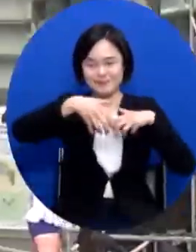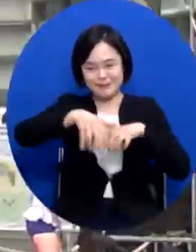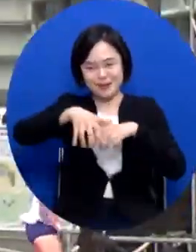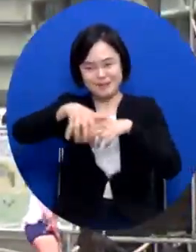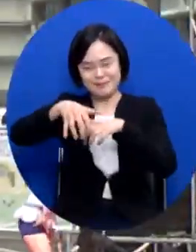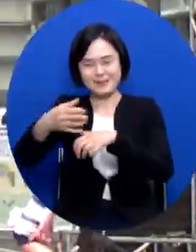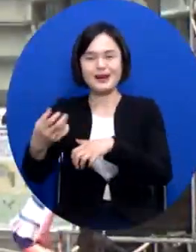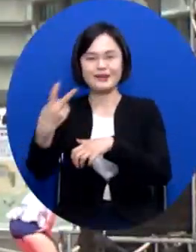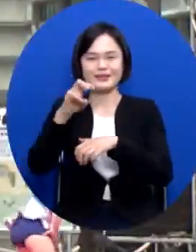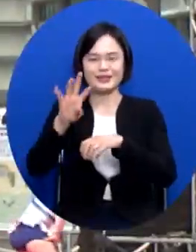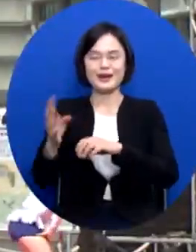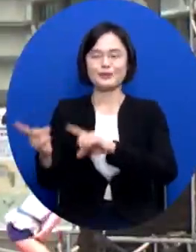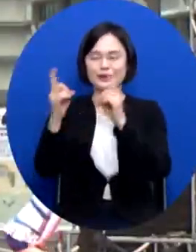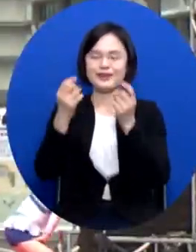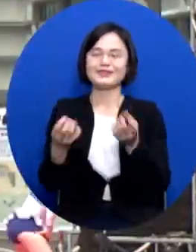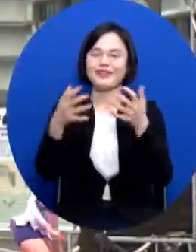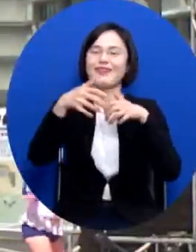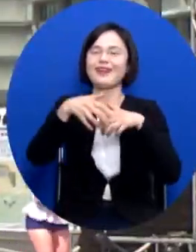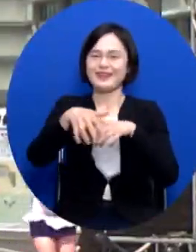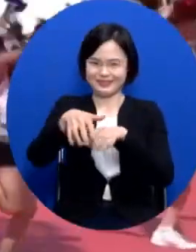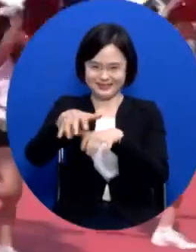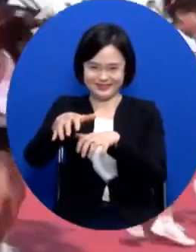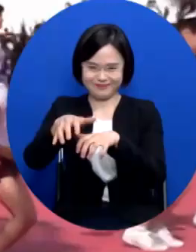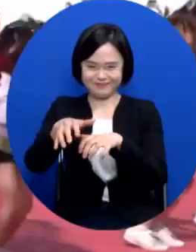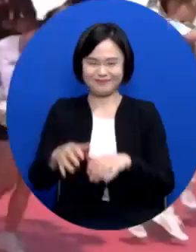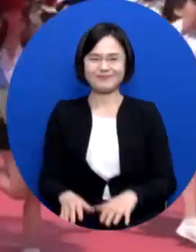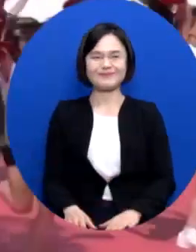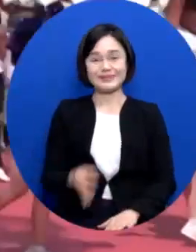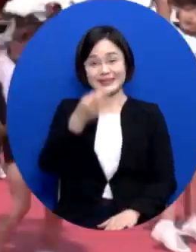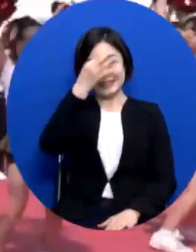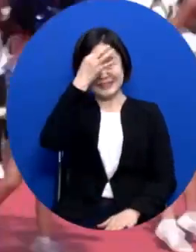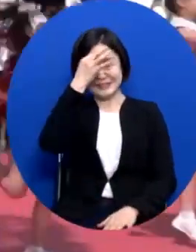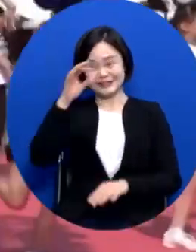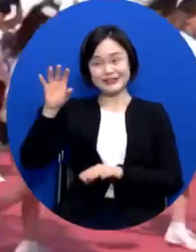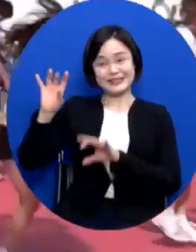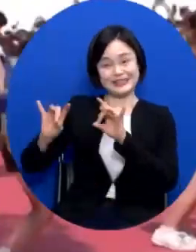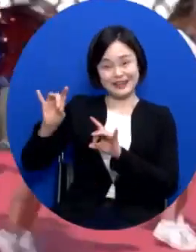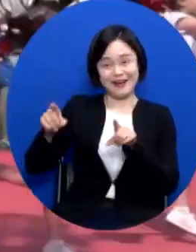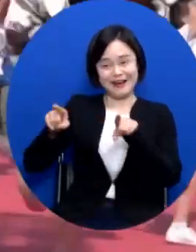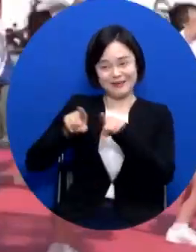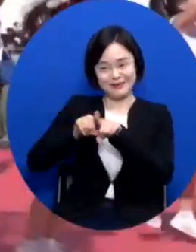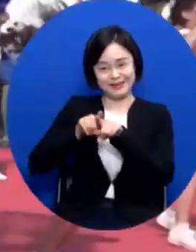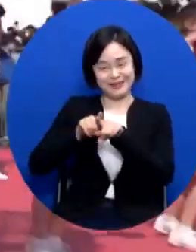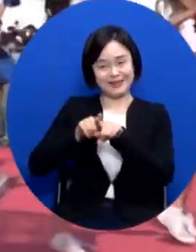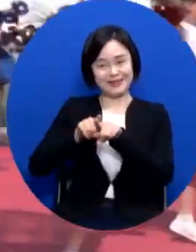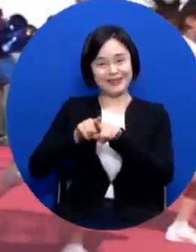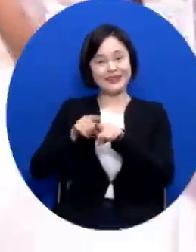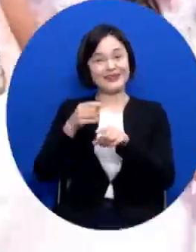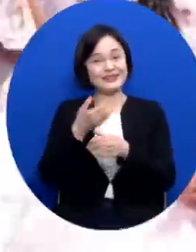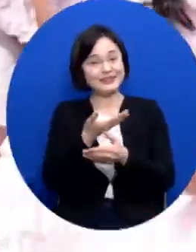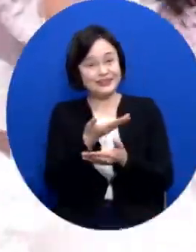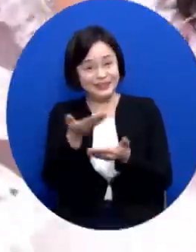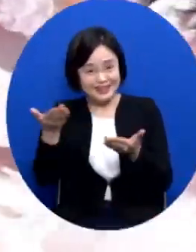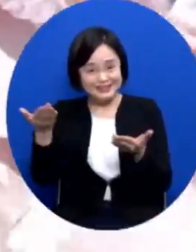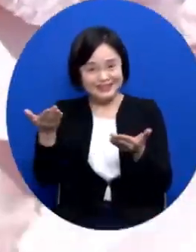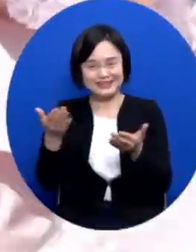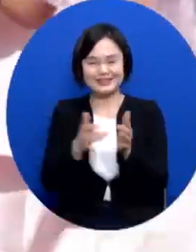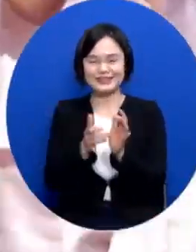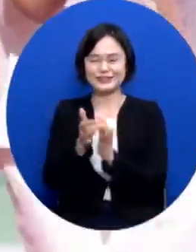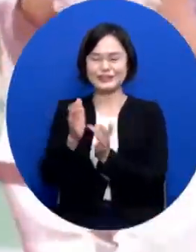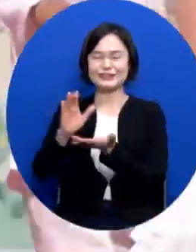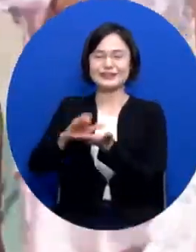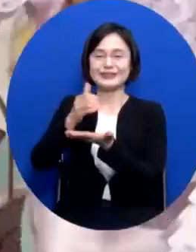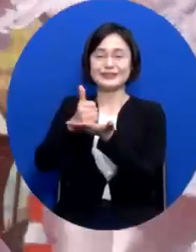2024 부활절 퍼레이드. 복화술사와 인형이 함께 전하는 예수 부활의 이야기가 퍼레이드를